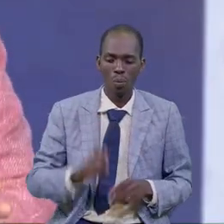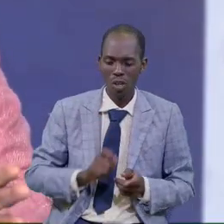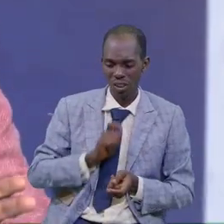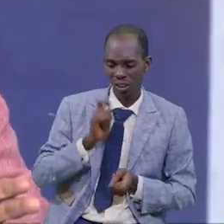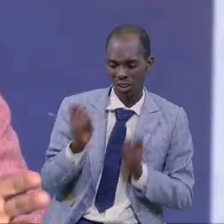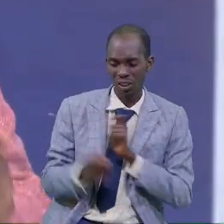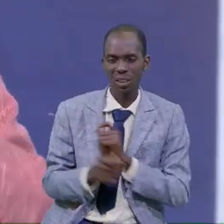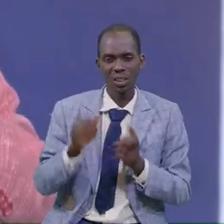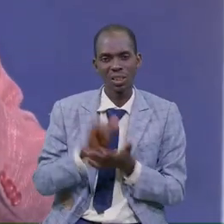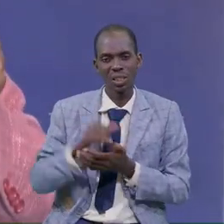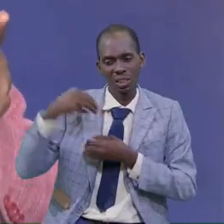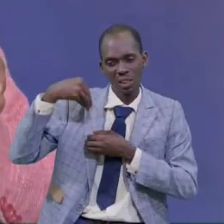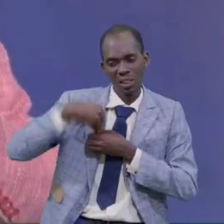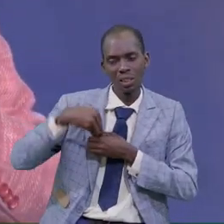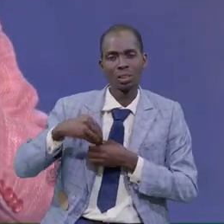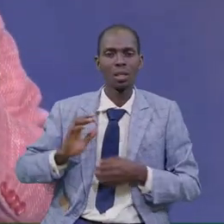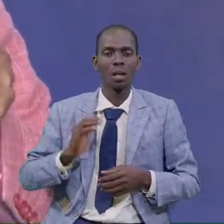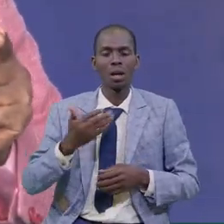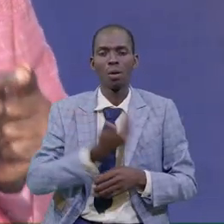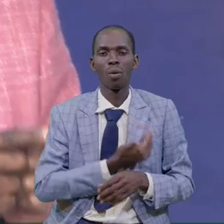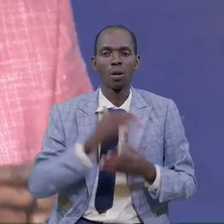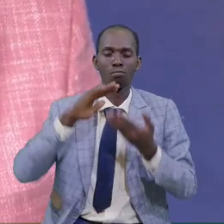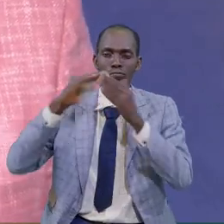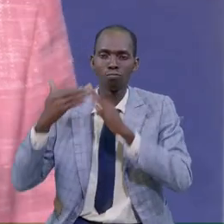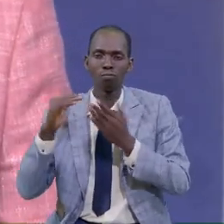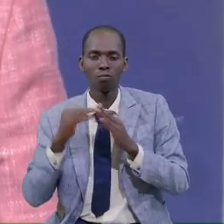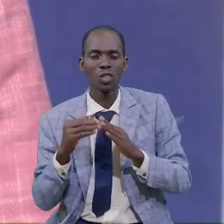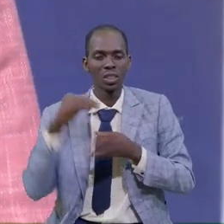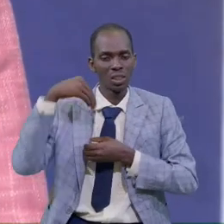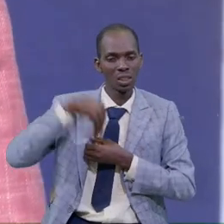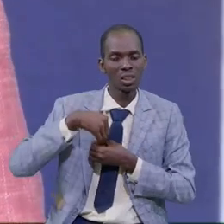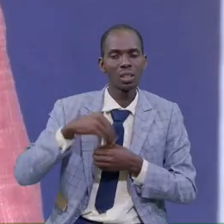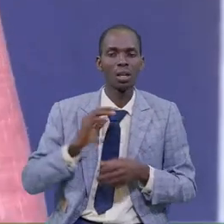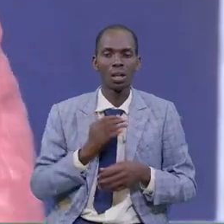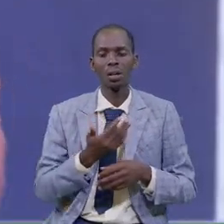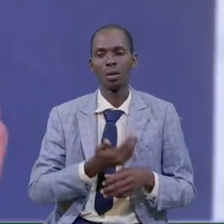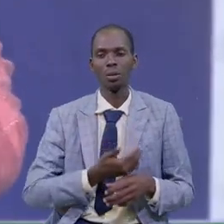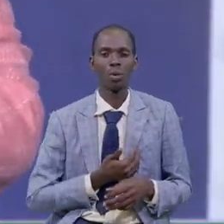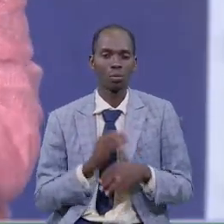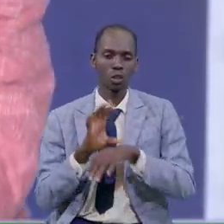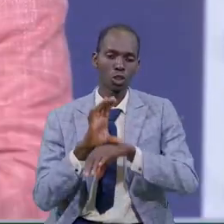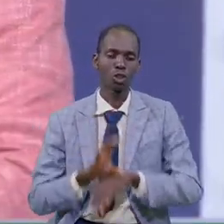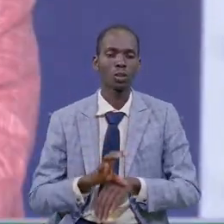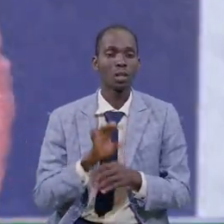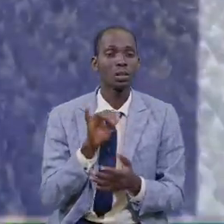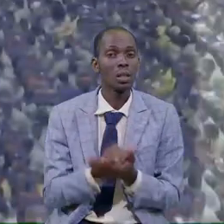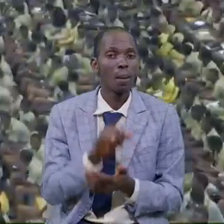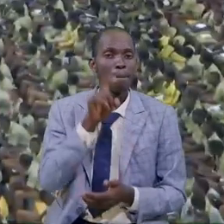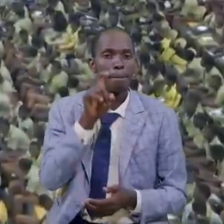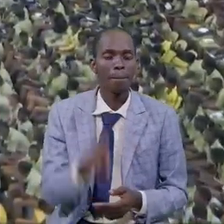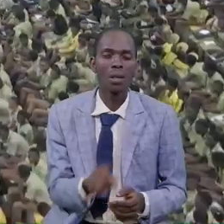communauté, dans notre tribu, dans notre culture. Cela doit changer.